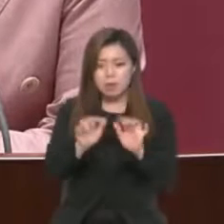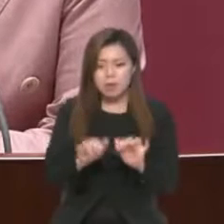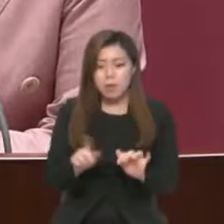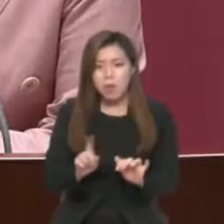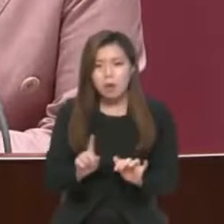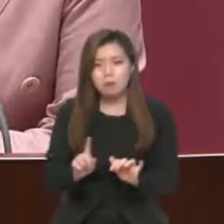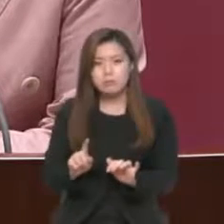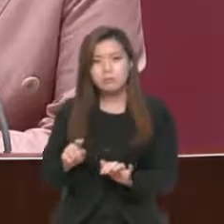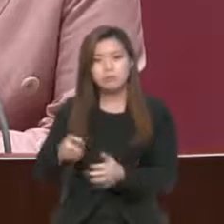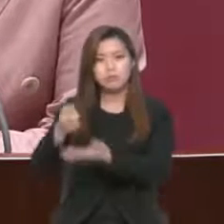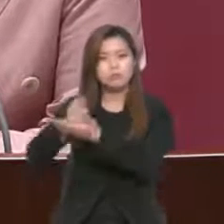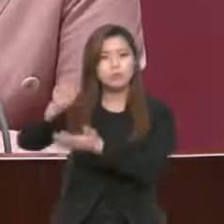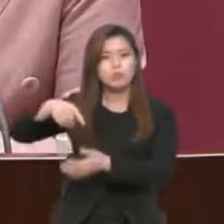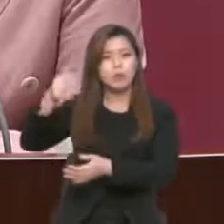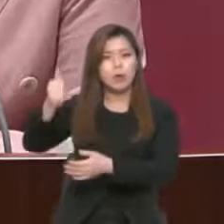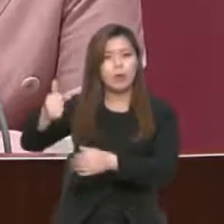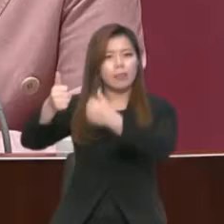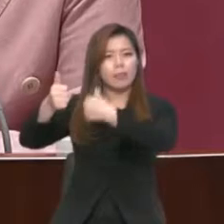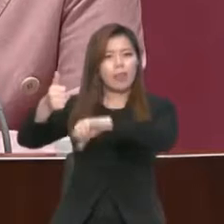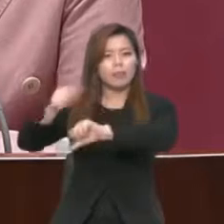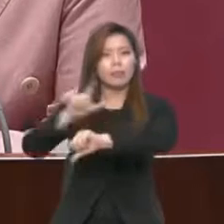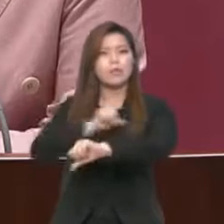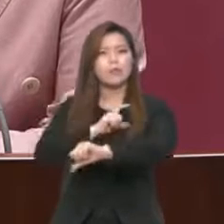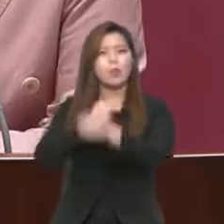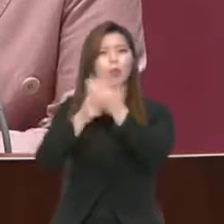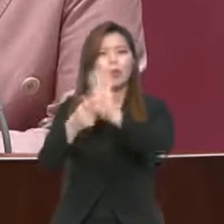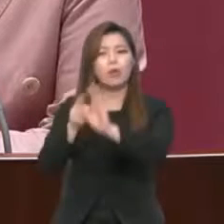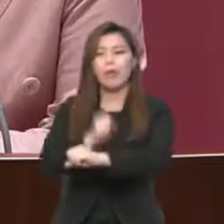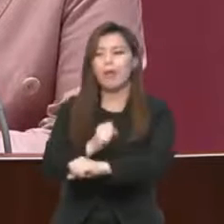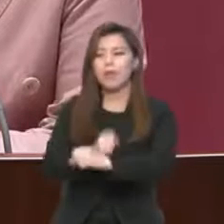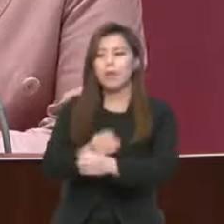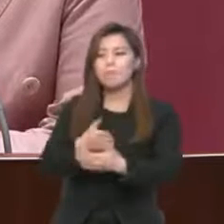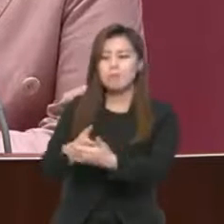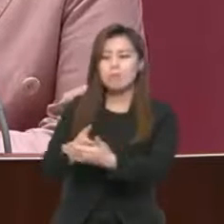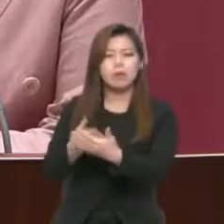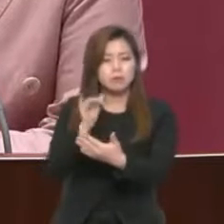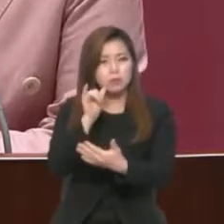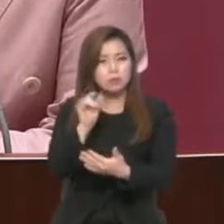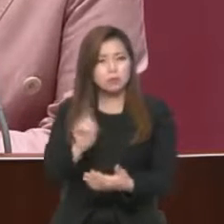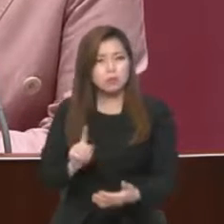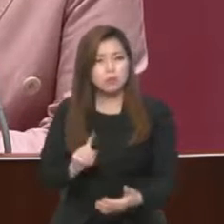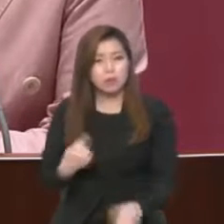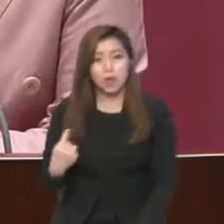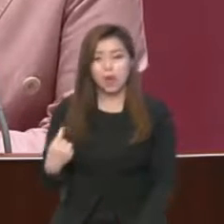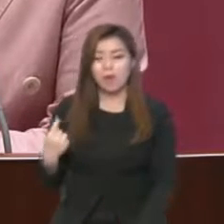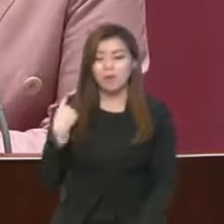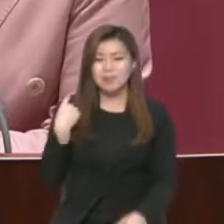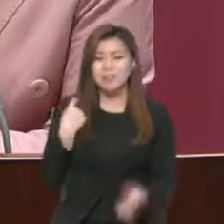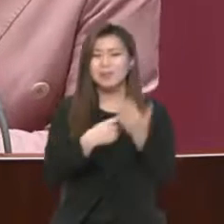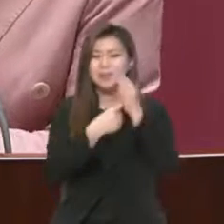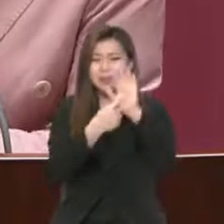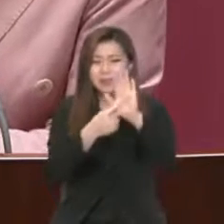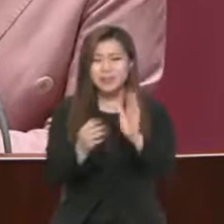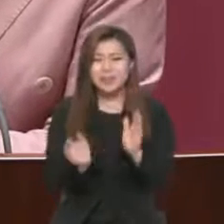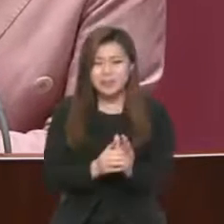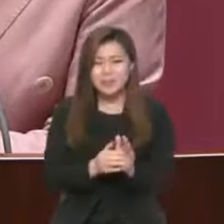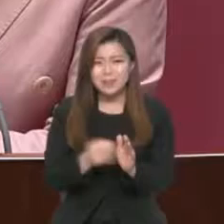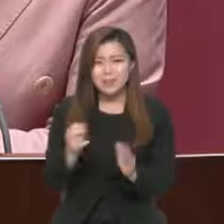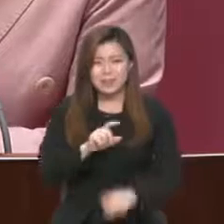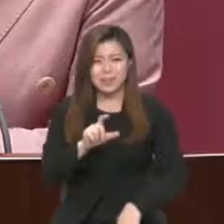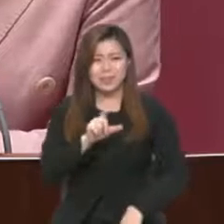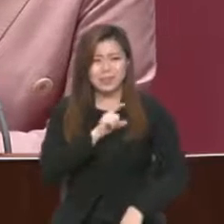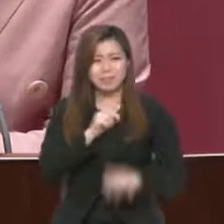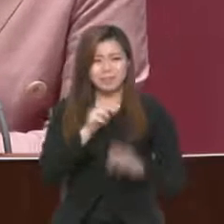장관님 아들 실명도 공개하라는 댓글이 있다고 합니다. 어떻게 생각하십니까? 뭐 이미 어제 공개가 돼서 실검 1위에